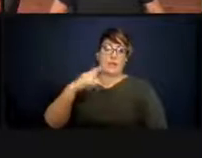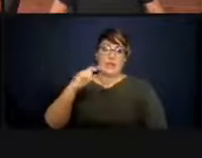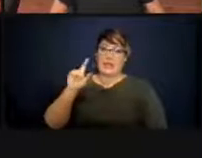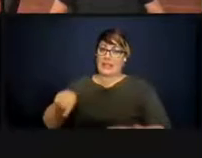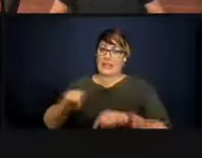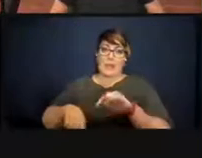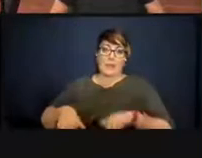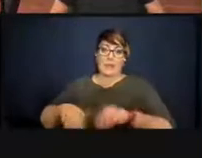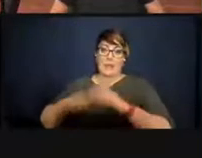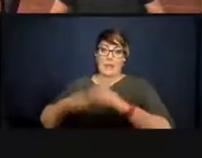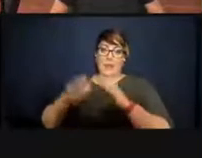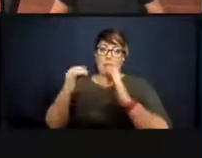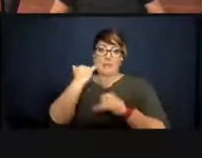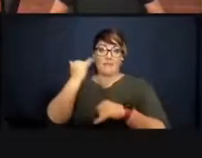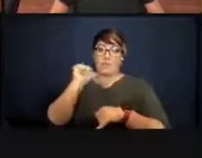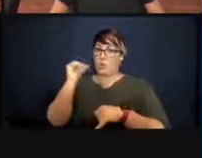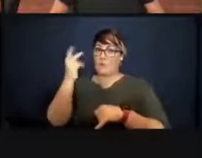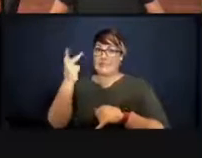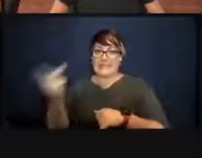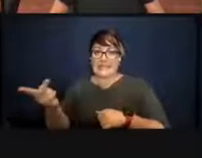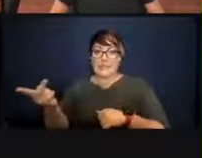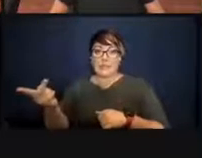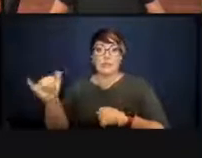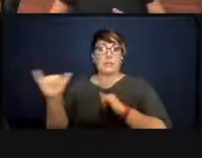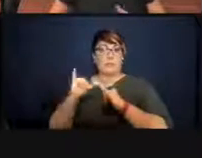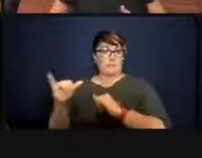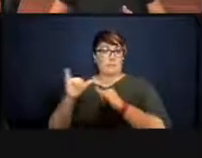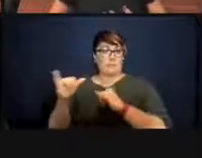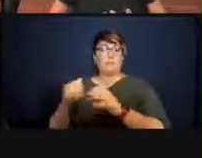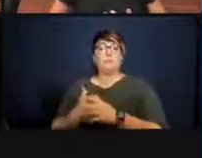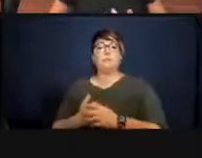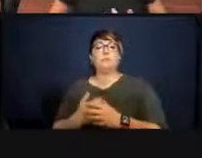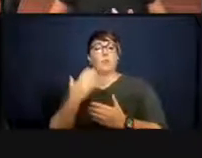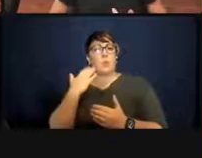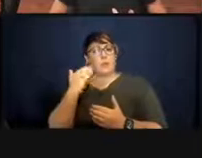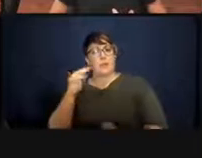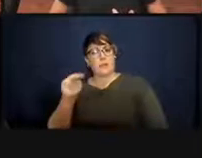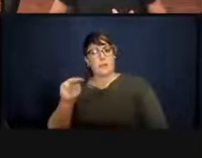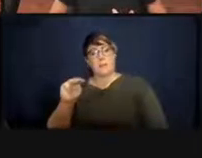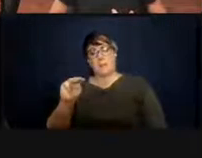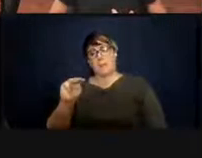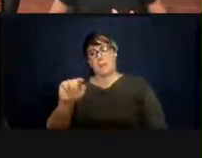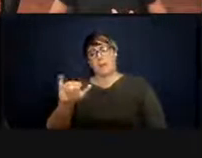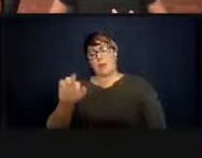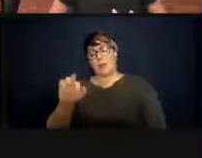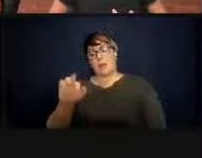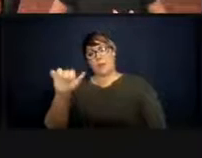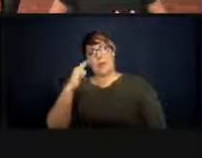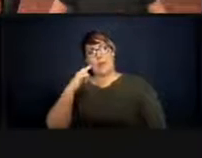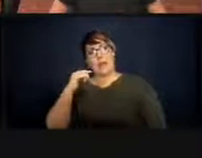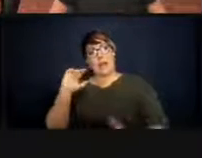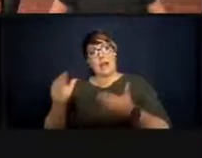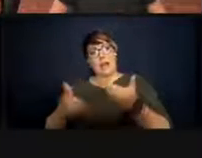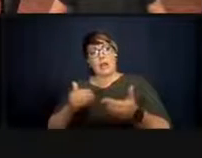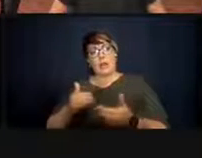كما قال المدير كوزبي، ألا يمكن للطلاب أن يتحولوا إلى ما لا يمكنهم أن يرونه؟ هل نحن